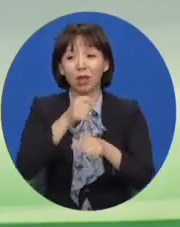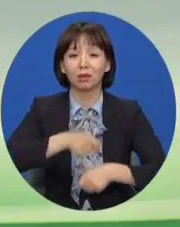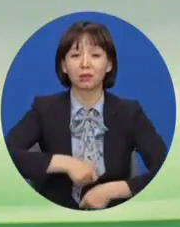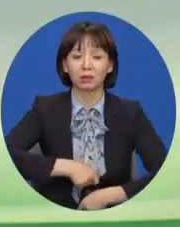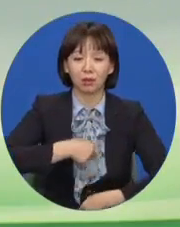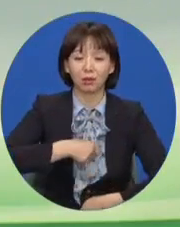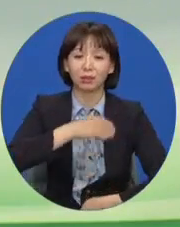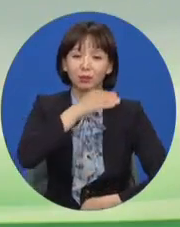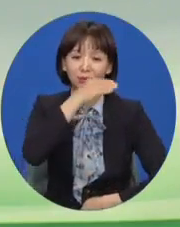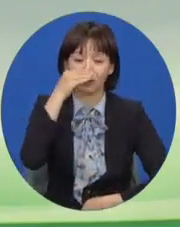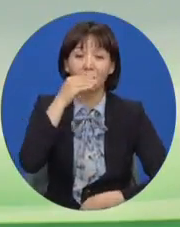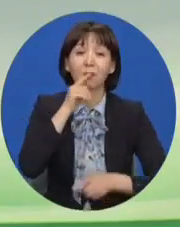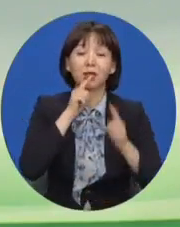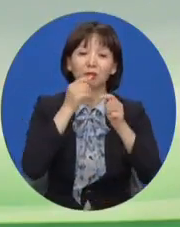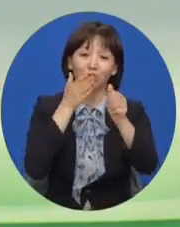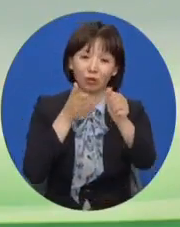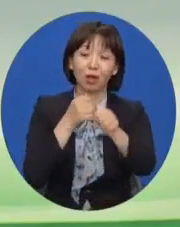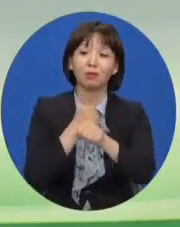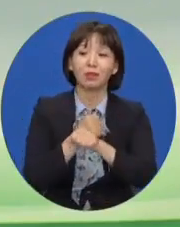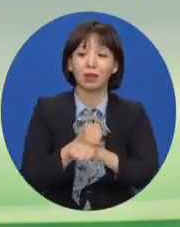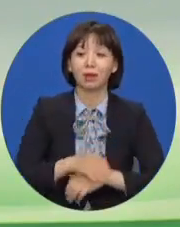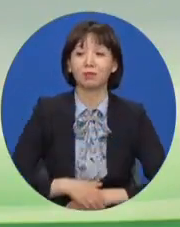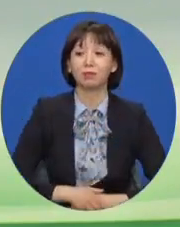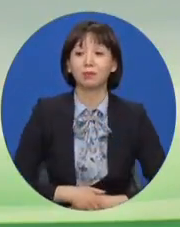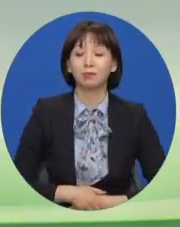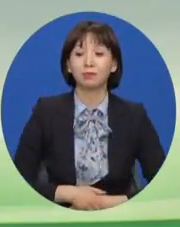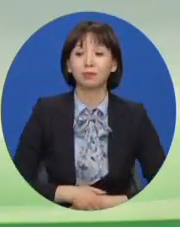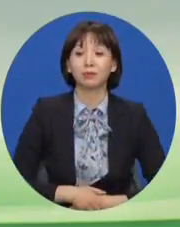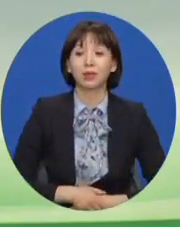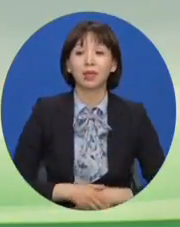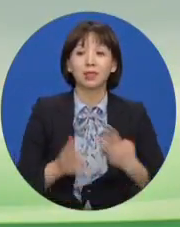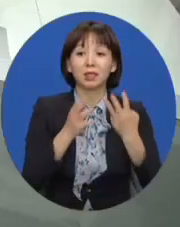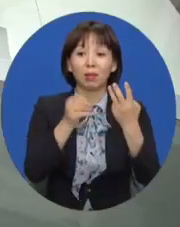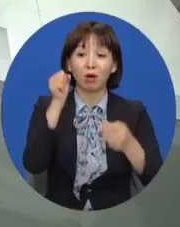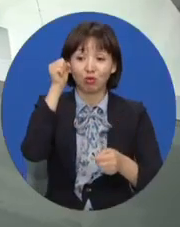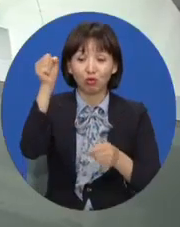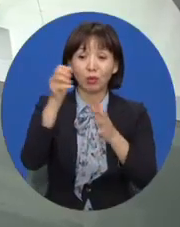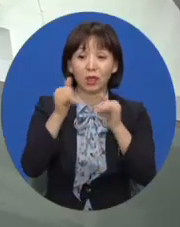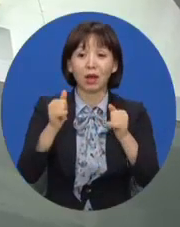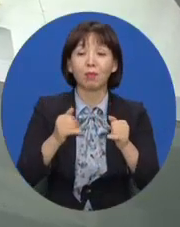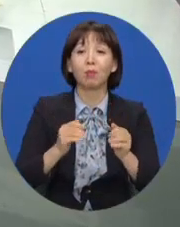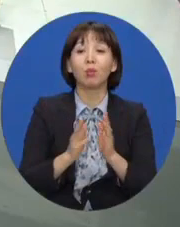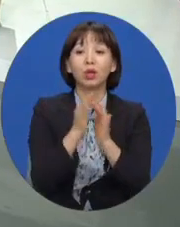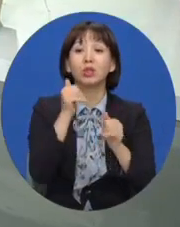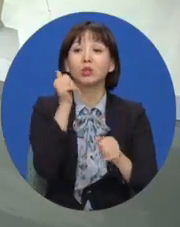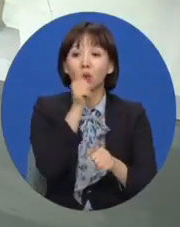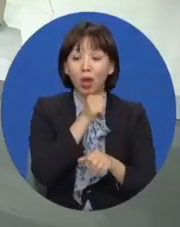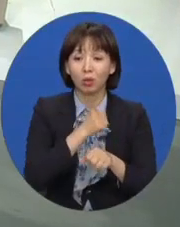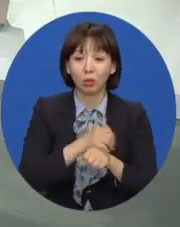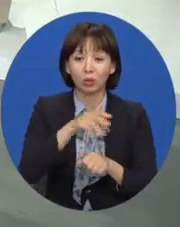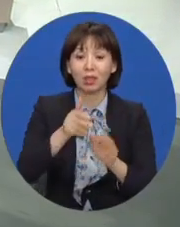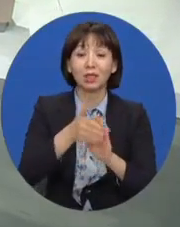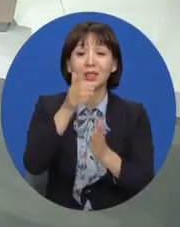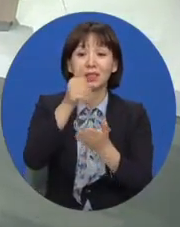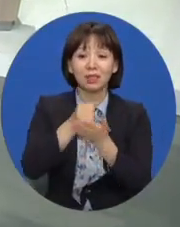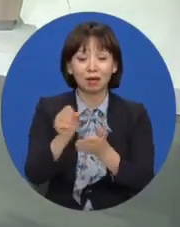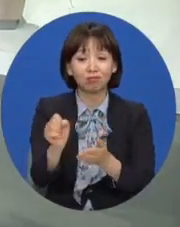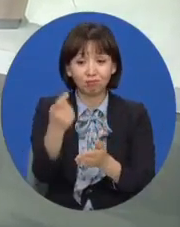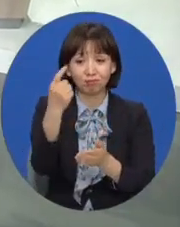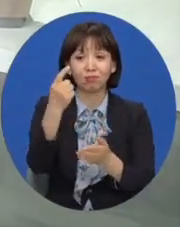정직하고 솔직한 말씀 부탁을 드리겠습니다. 세 후보자들께서는 본인 소개와 더불어서 제천시장 출마의